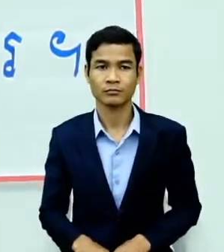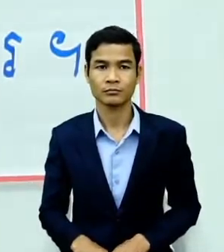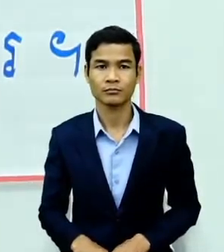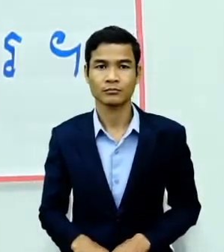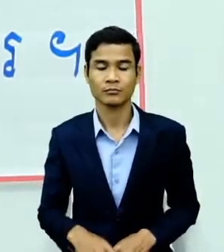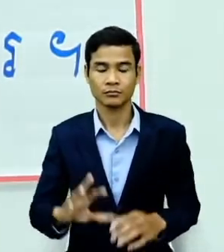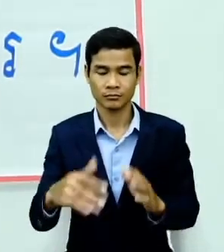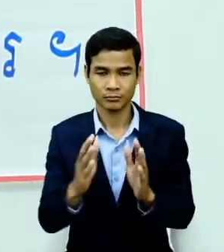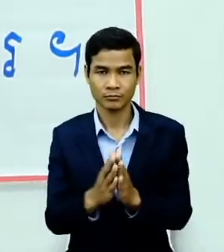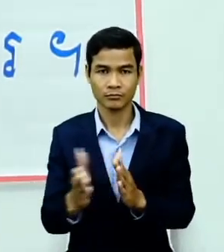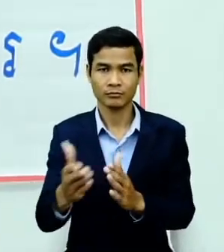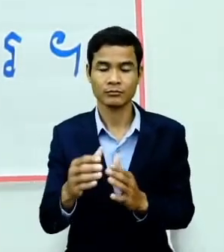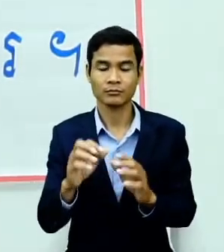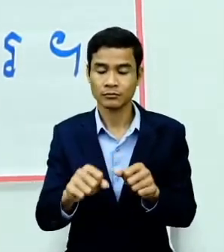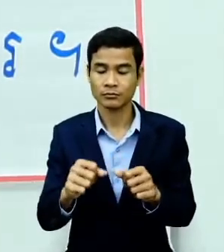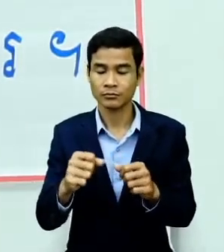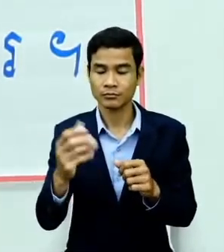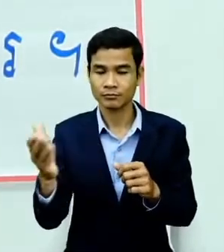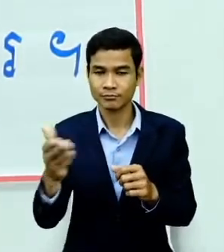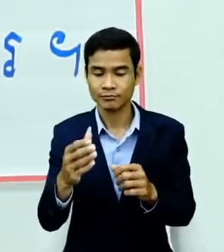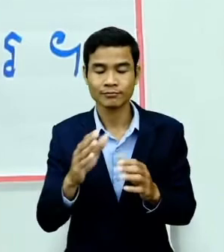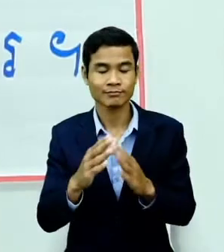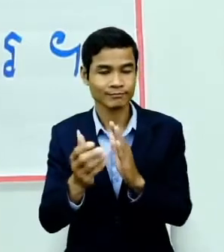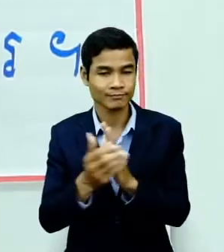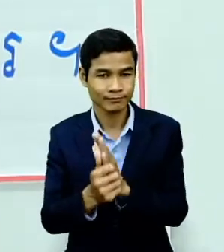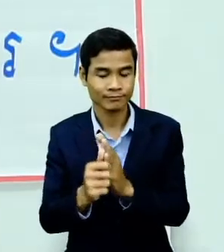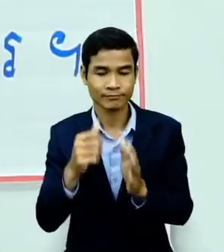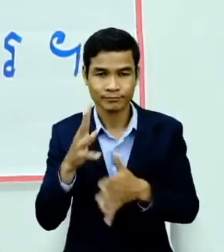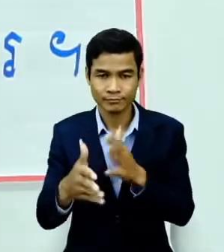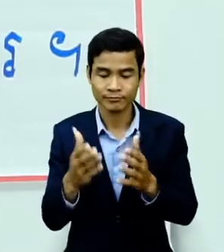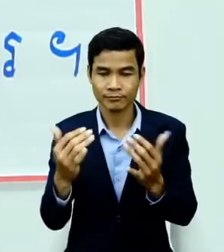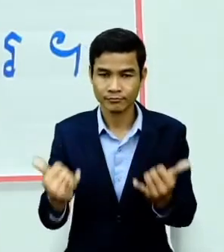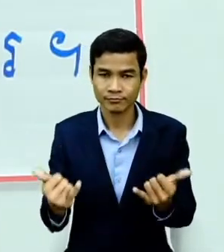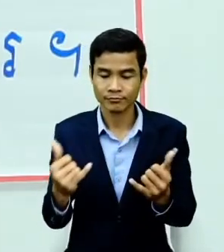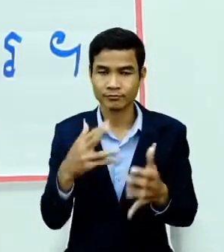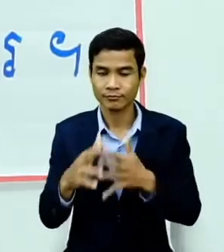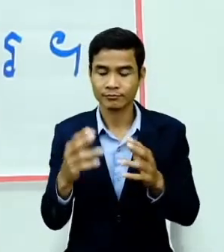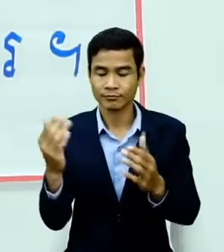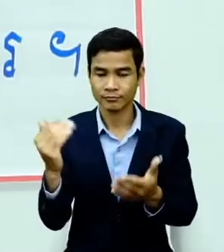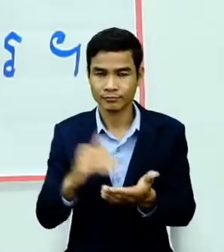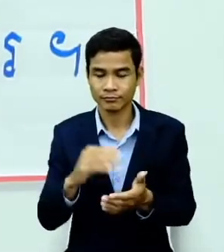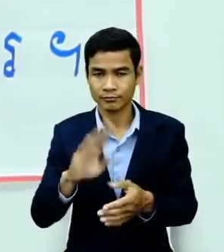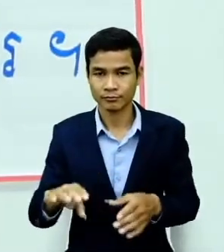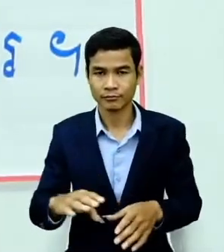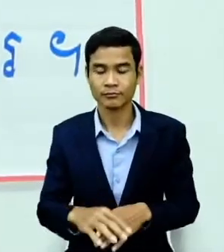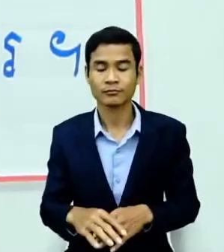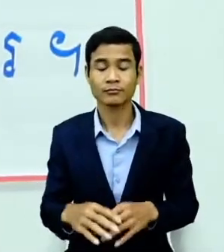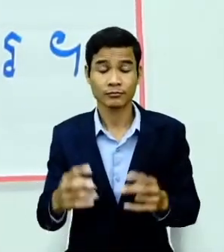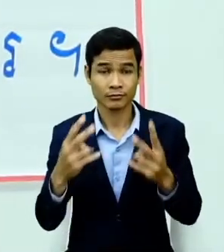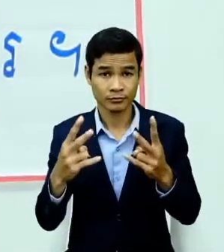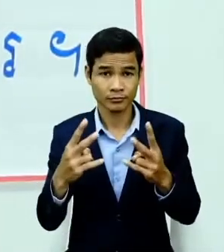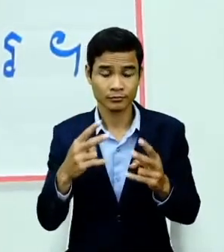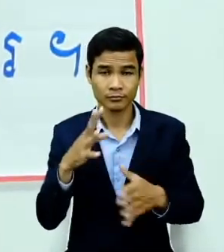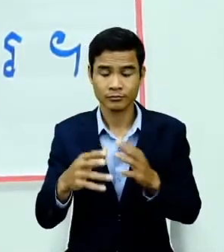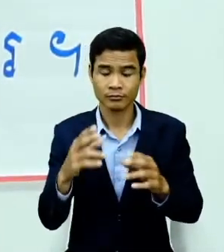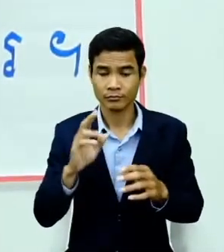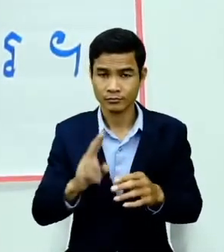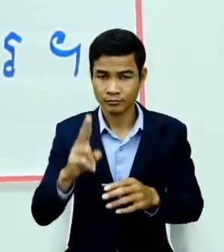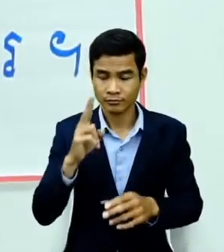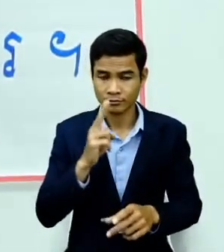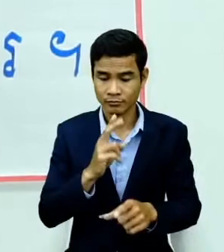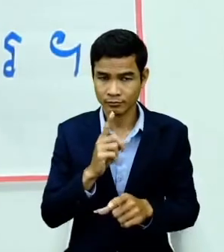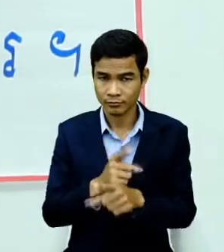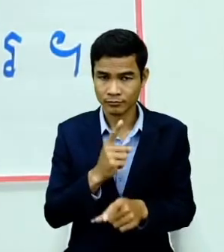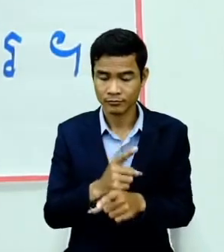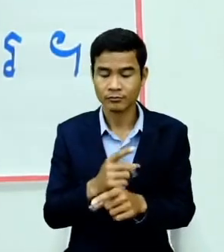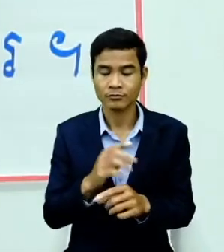ចាអរគុណកូនដើម្បីកូនកាន់តែស្ទាត់ក្នុងការអានឥឡូវកូនកូនត្រៀមខ្លួនអានម្ដងទៀតដើម្បីឲ្យយើងអានបានរហ័សហើយនឹងត្រឹមត្រូវ